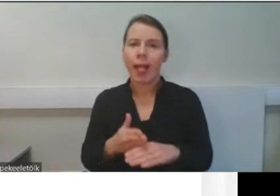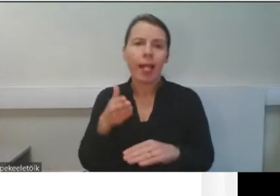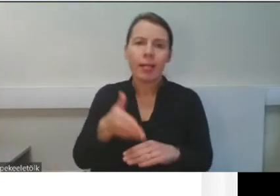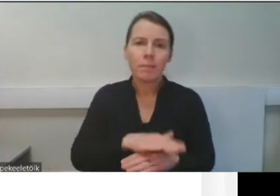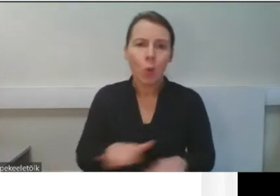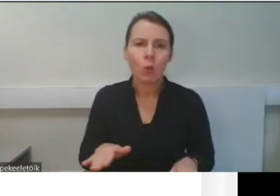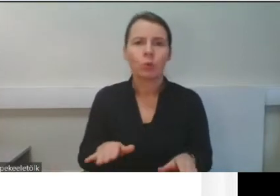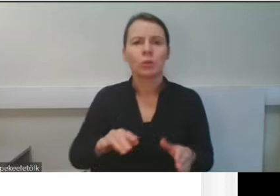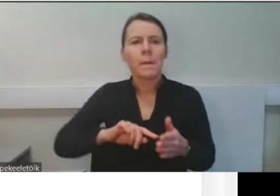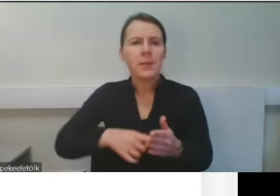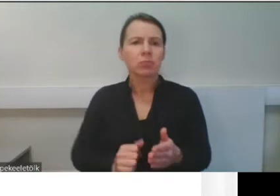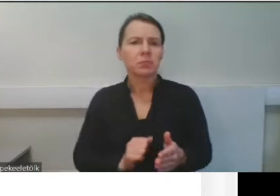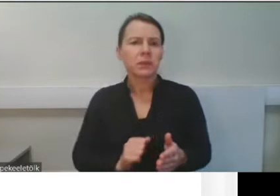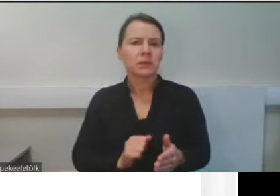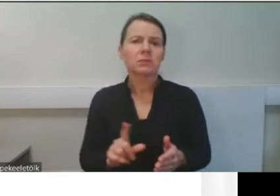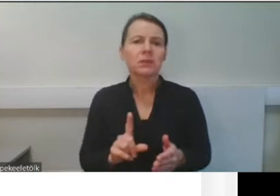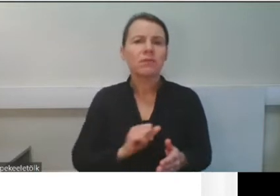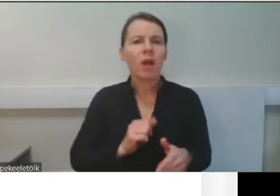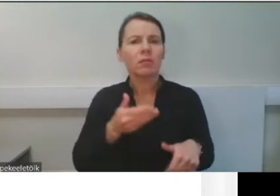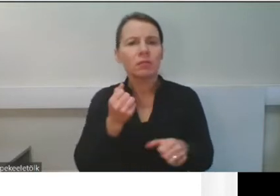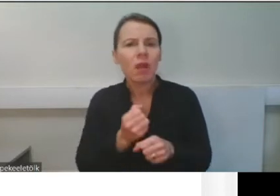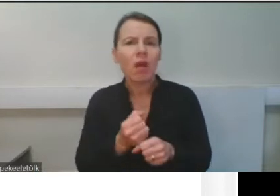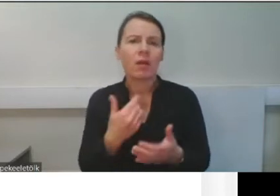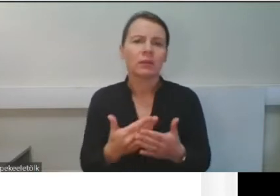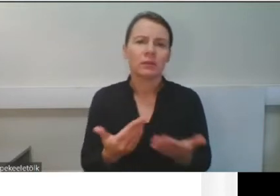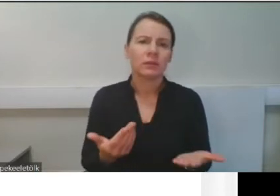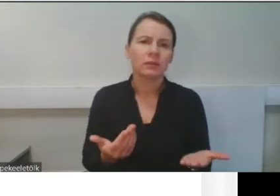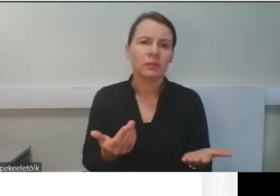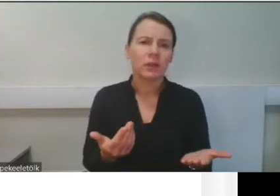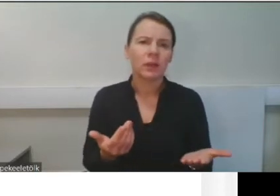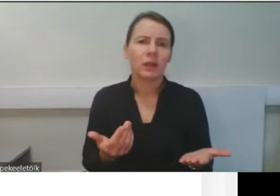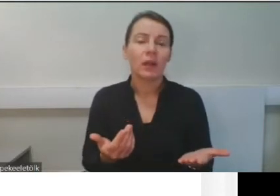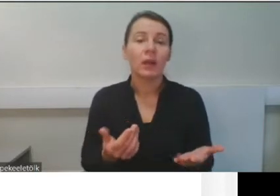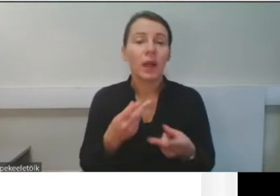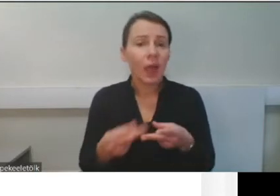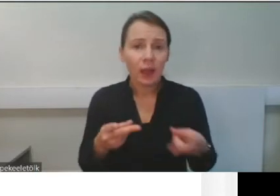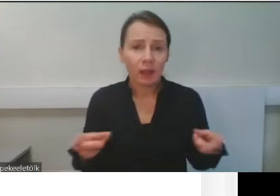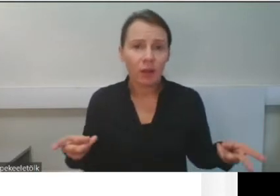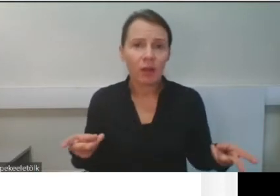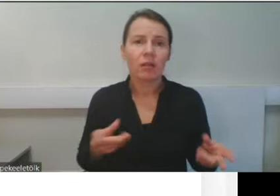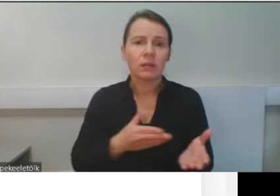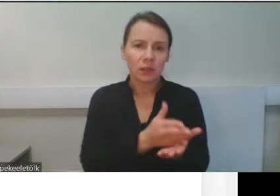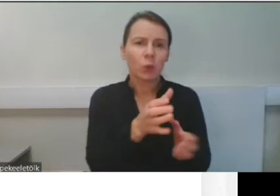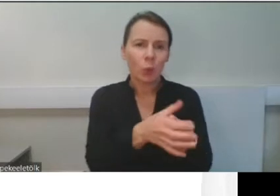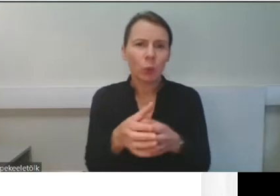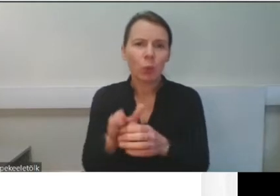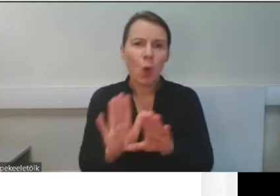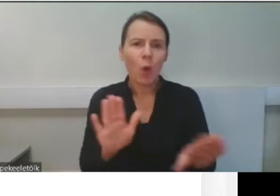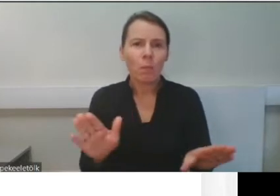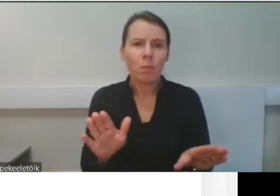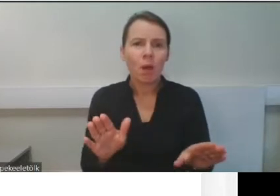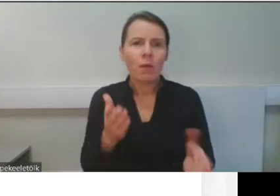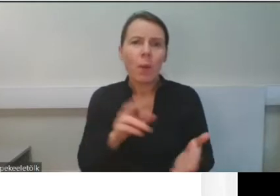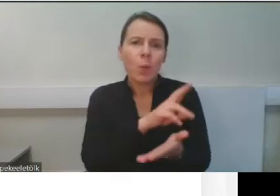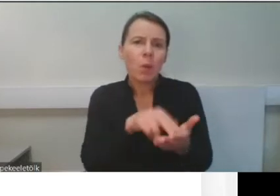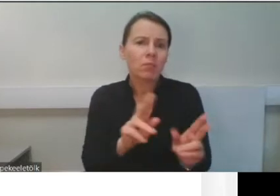võib-olla ka isegi teame siin taustal erinevaid metoodikamuudatusi, erinevaid võib-olla